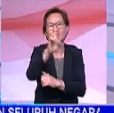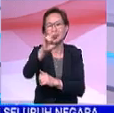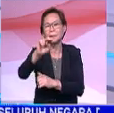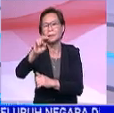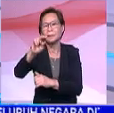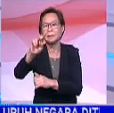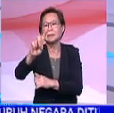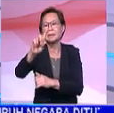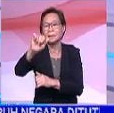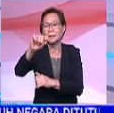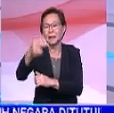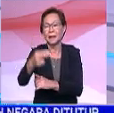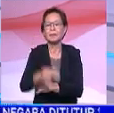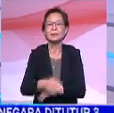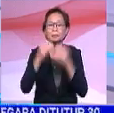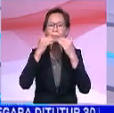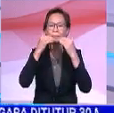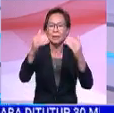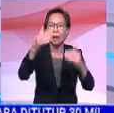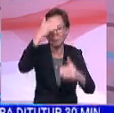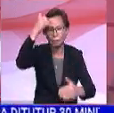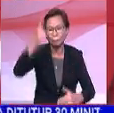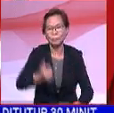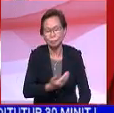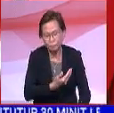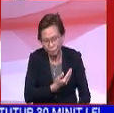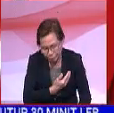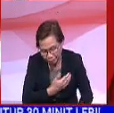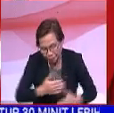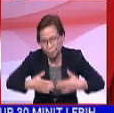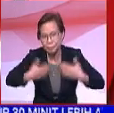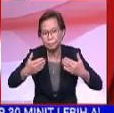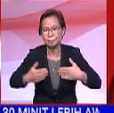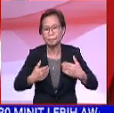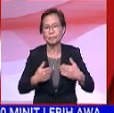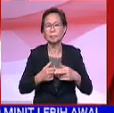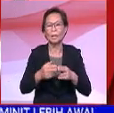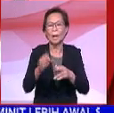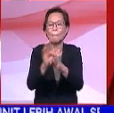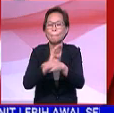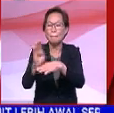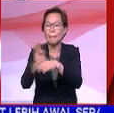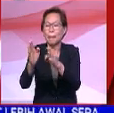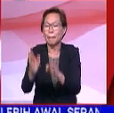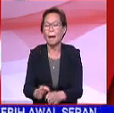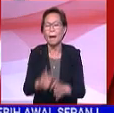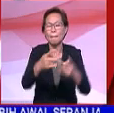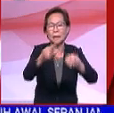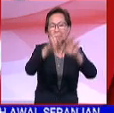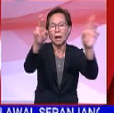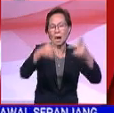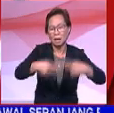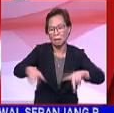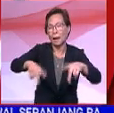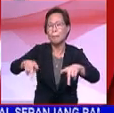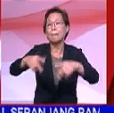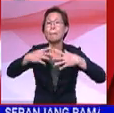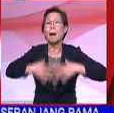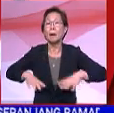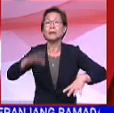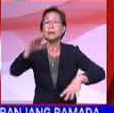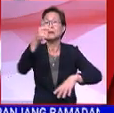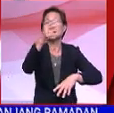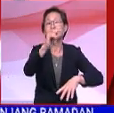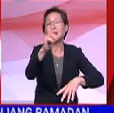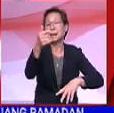kasih Miza Husni di Angkasa Puria. Assalamualaikum dan salam sejahtera. Pengusaha pasaraya dan kedai pakaian disandakan